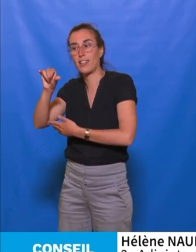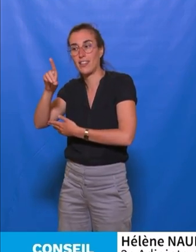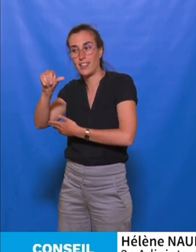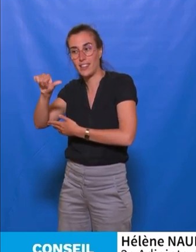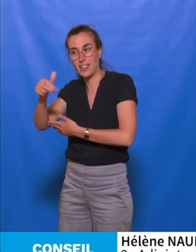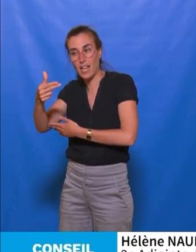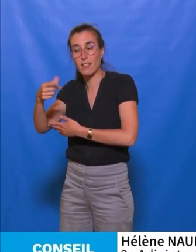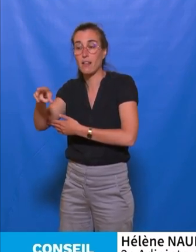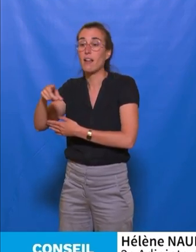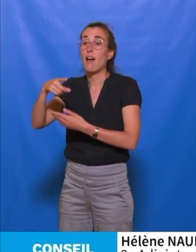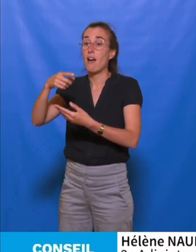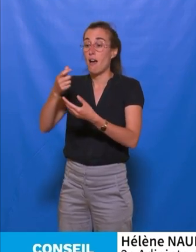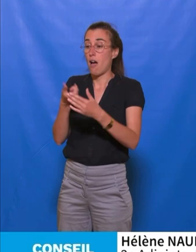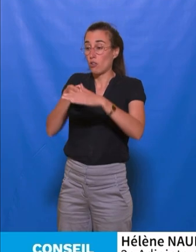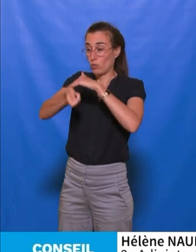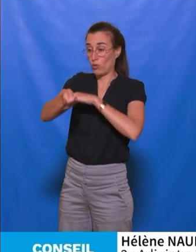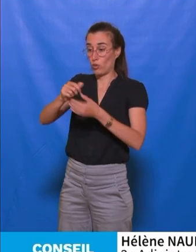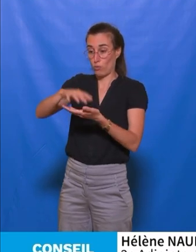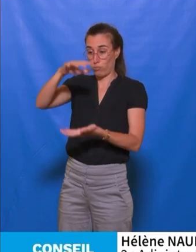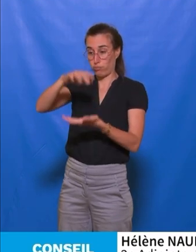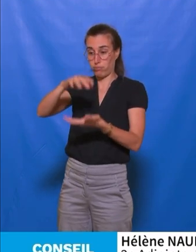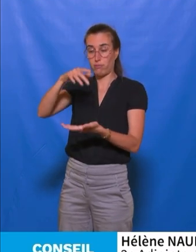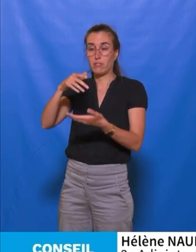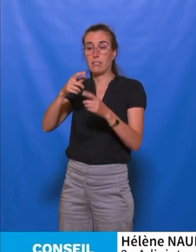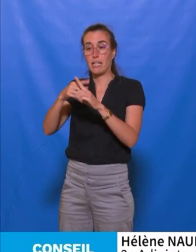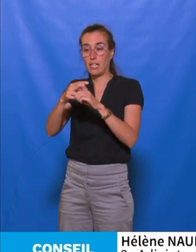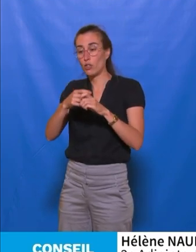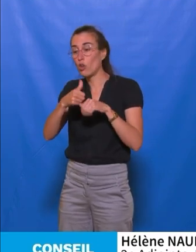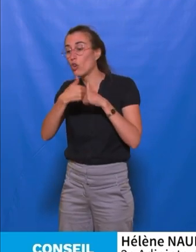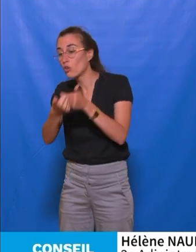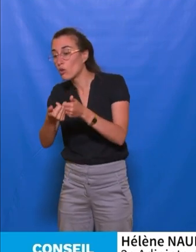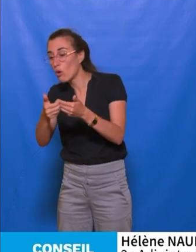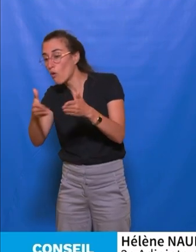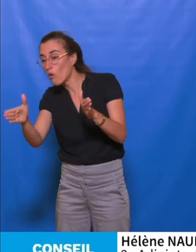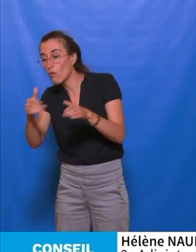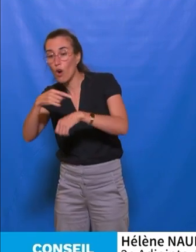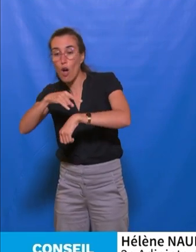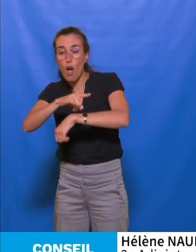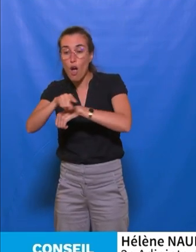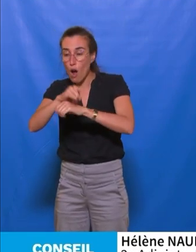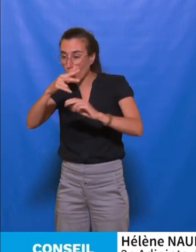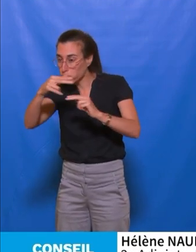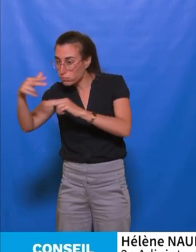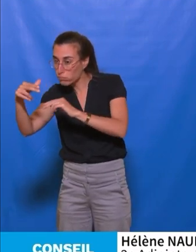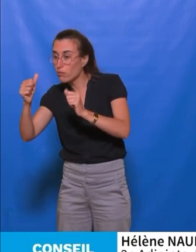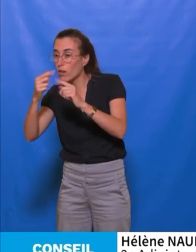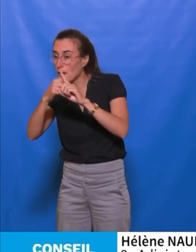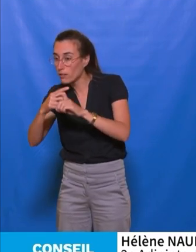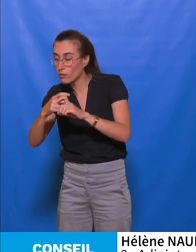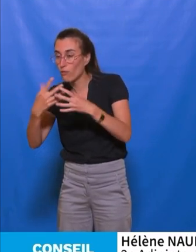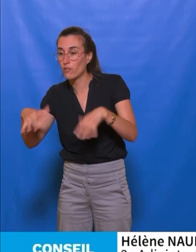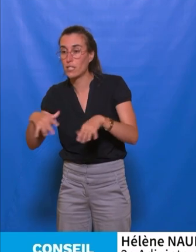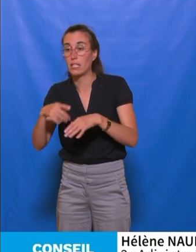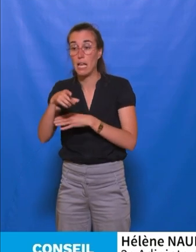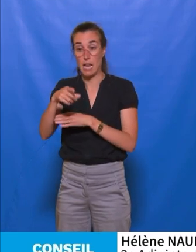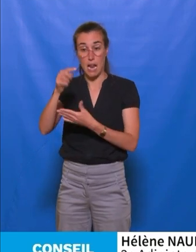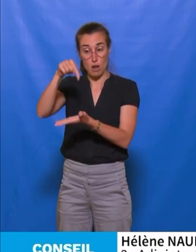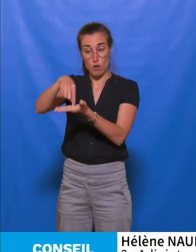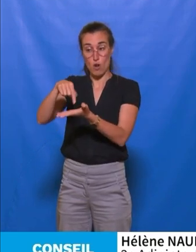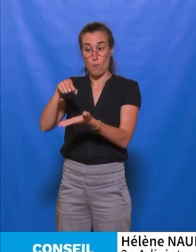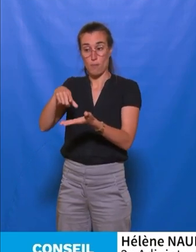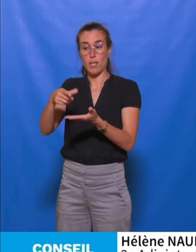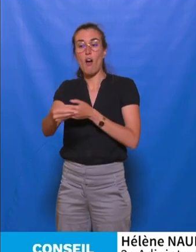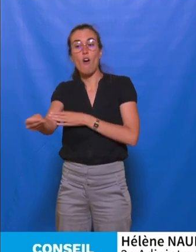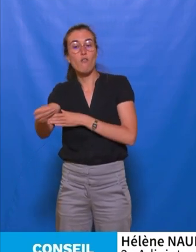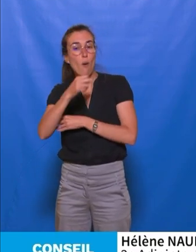temps de préparation et des temps d'ouverture. Et encore une fois, je vous invite à parler de ces lieux accueil enfants-parents autour de